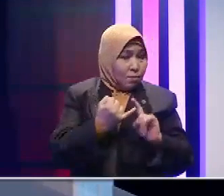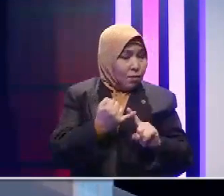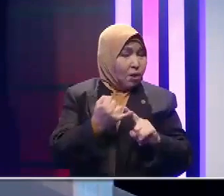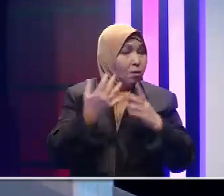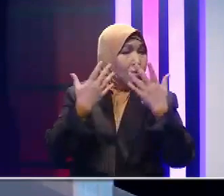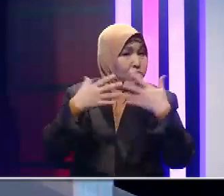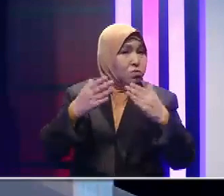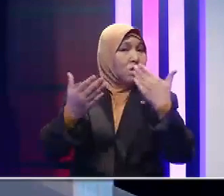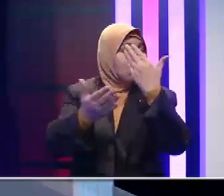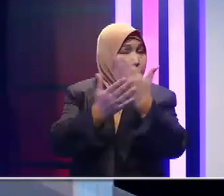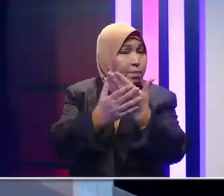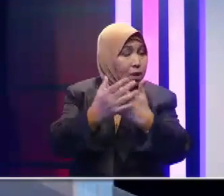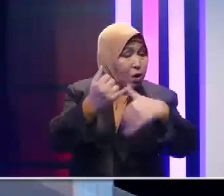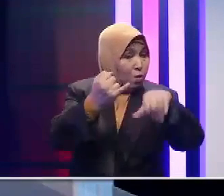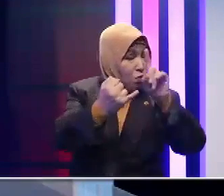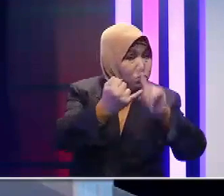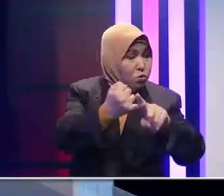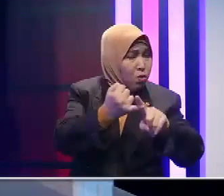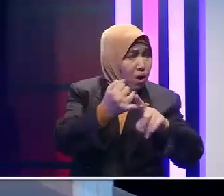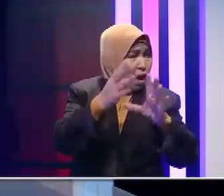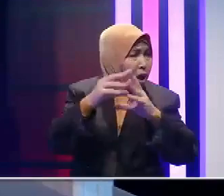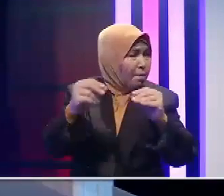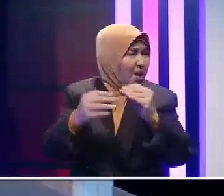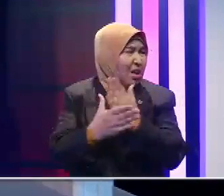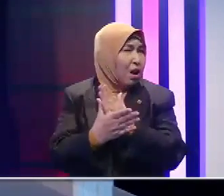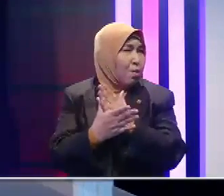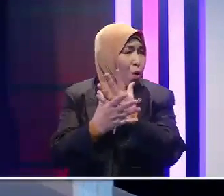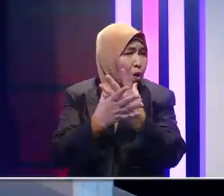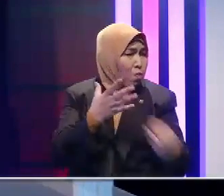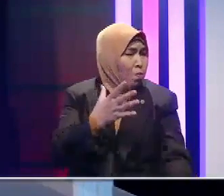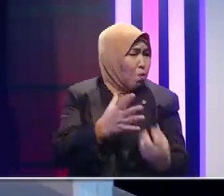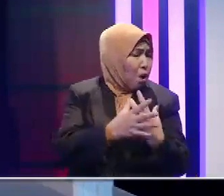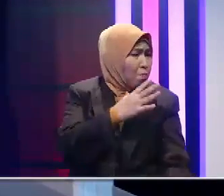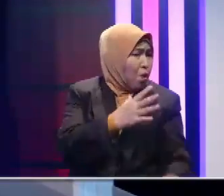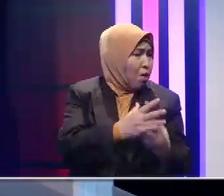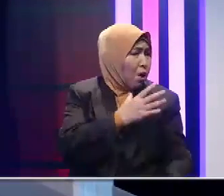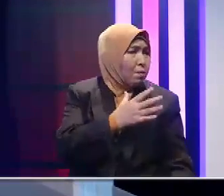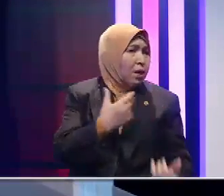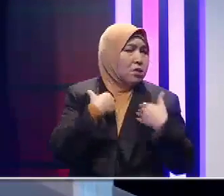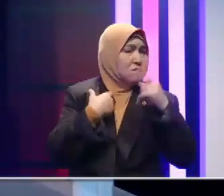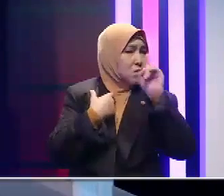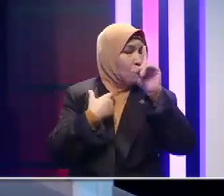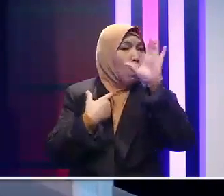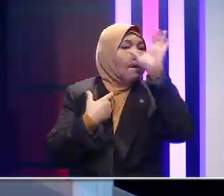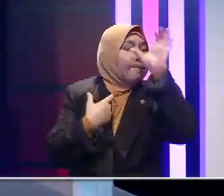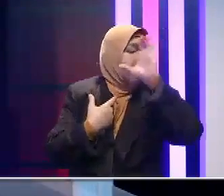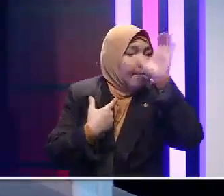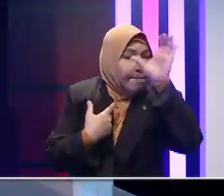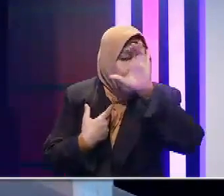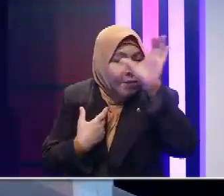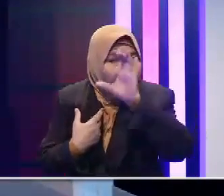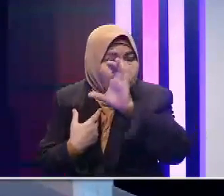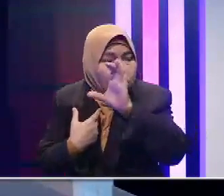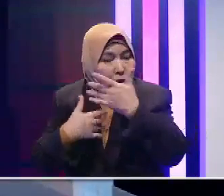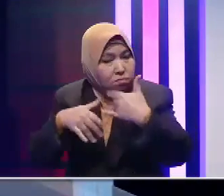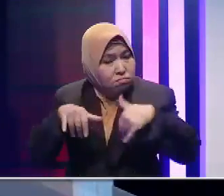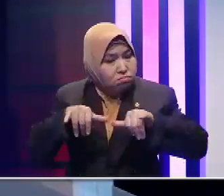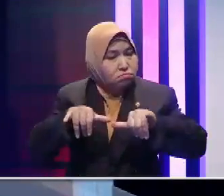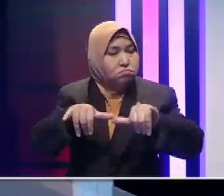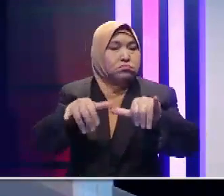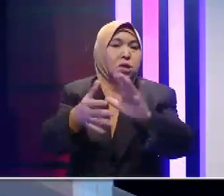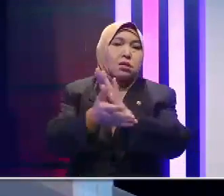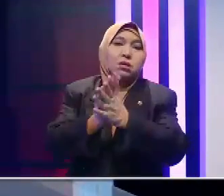selepas saya sampai di hujung fasa keraguan itu, saya rasa perlu ada satu pencarian yang konsisten supaya saya